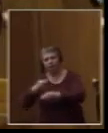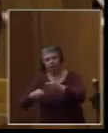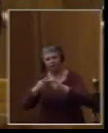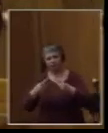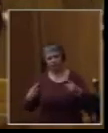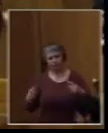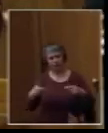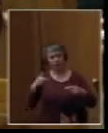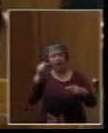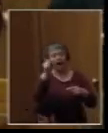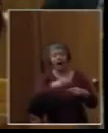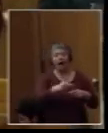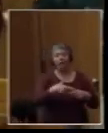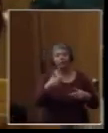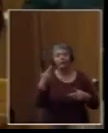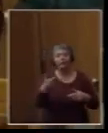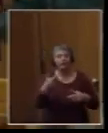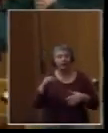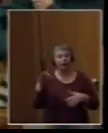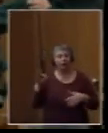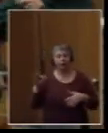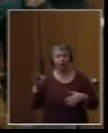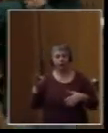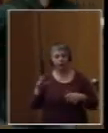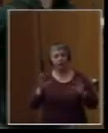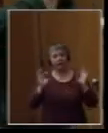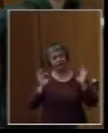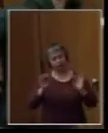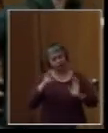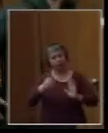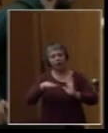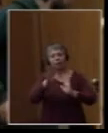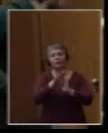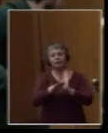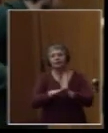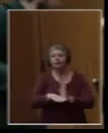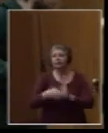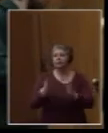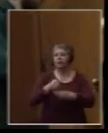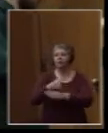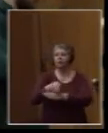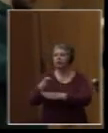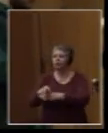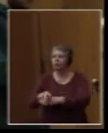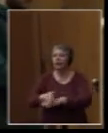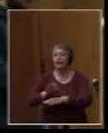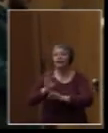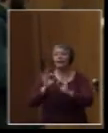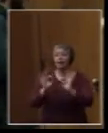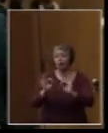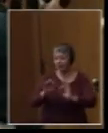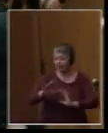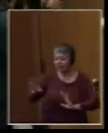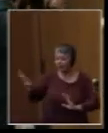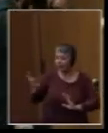αλλά και της σχεδίασης συστημάτων προσβασιμότητας και επαγγελματιών υπαλλήλων στα θέματα